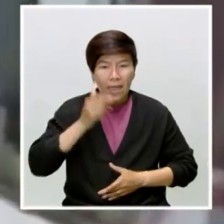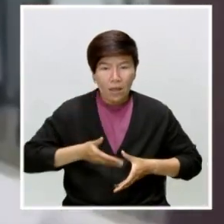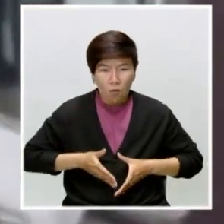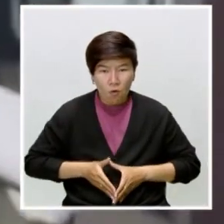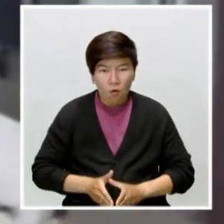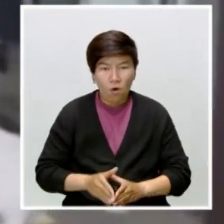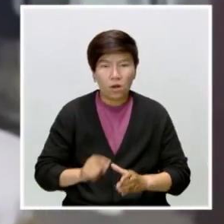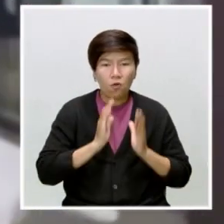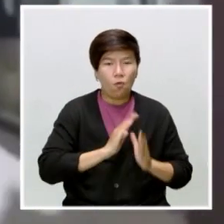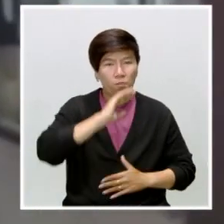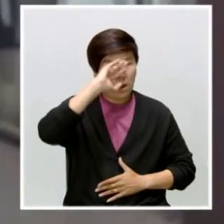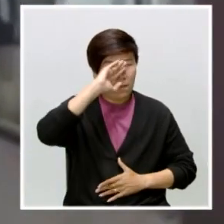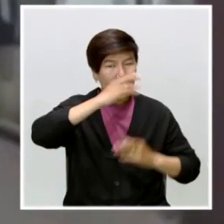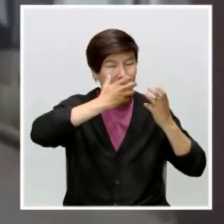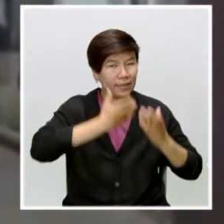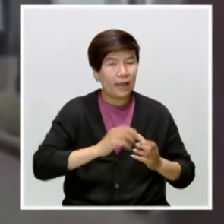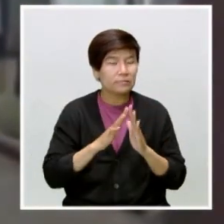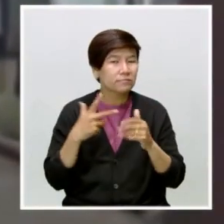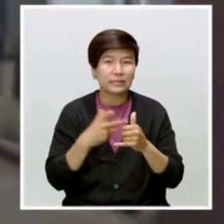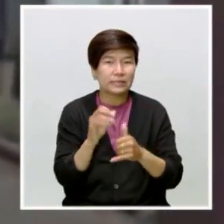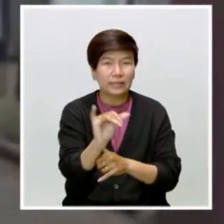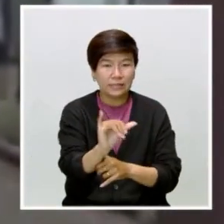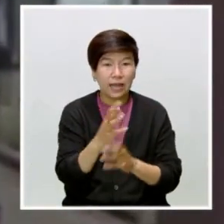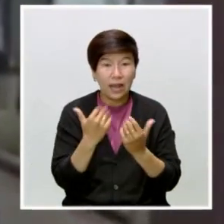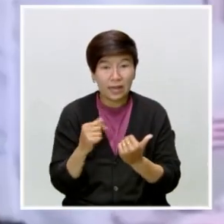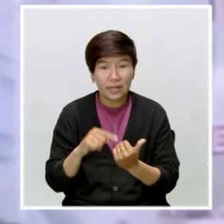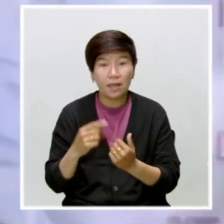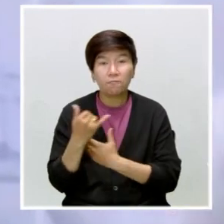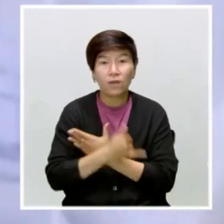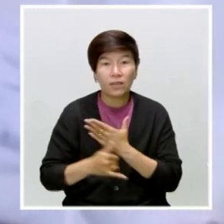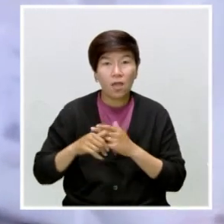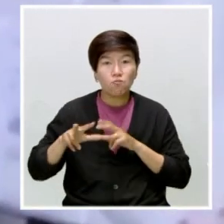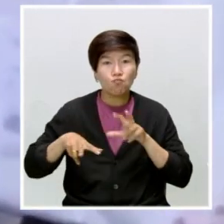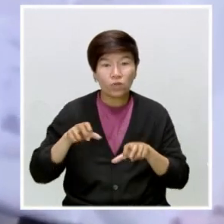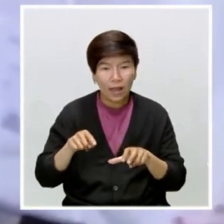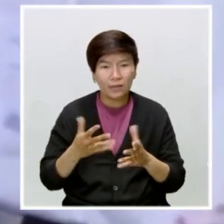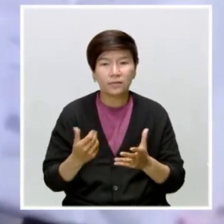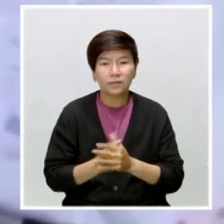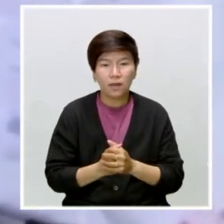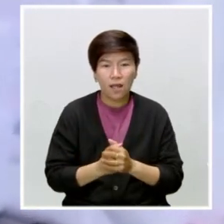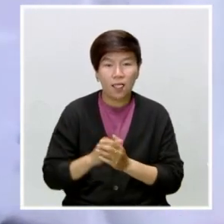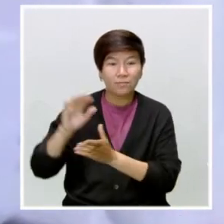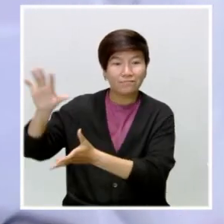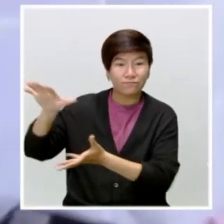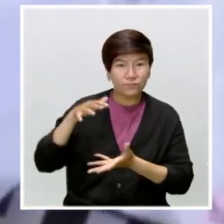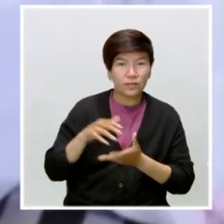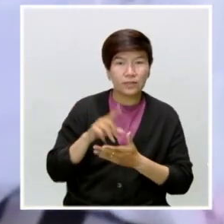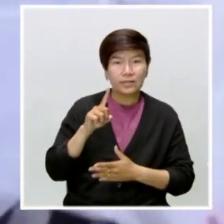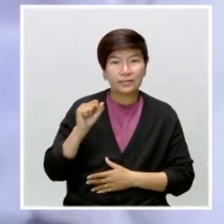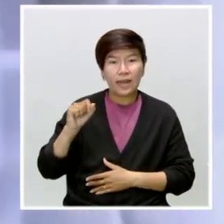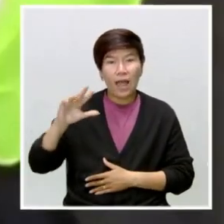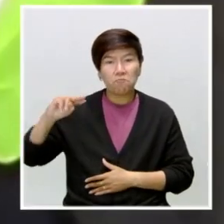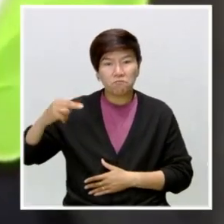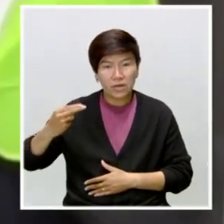แล้วก็ผู้ที่มีอาการเจ็บป่วยรุนแรงนะคะปูตานได้รับวัคซีนต้านโควิด-19 ของแอสตราเซเนกาล็อตแรก 150,000 โดส